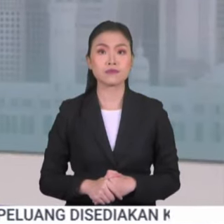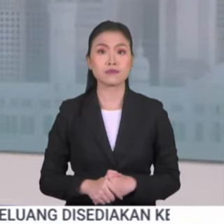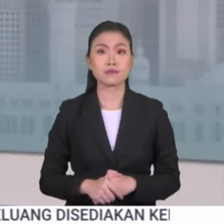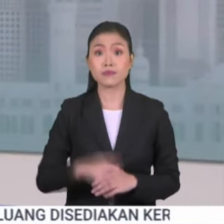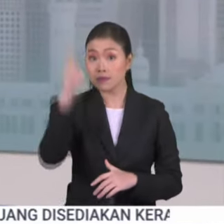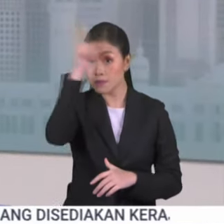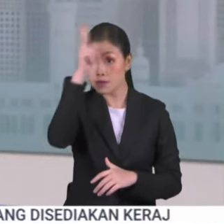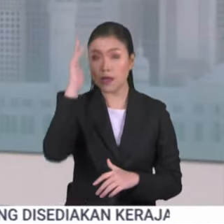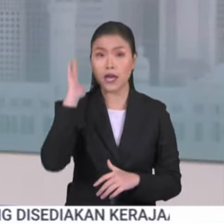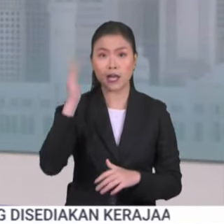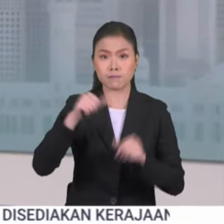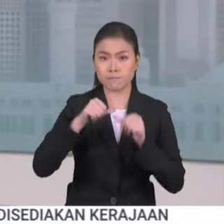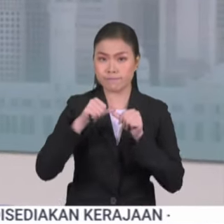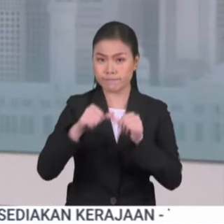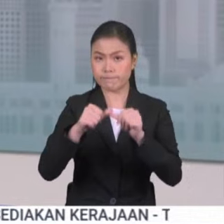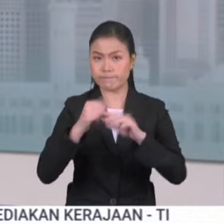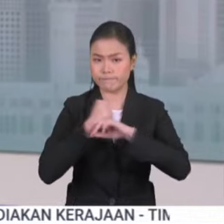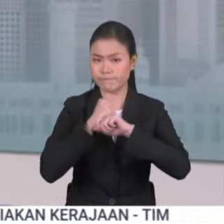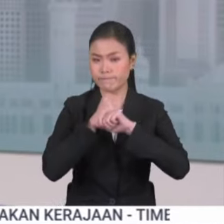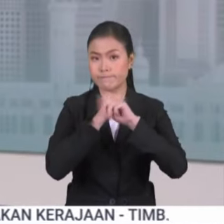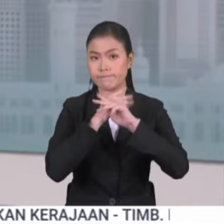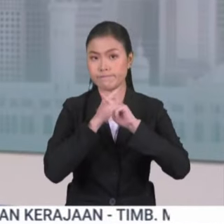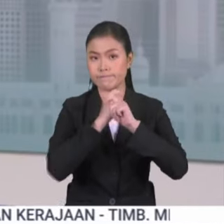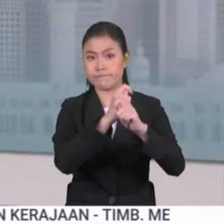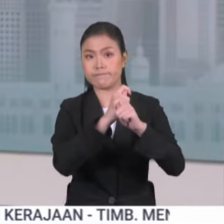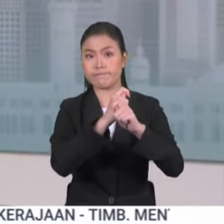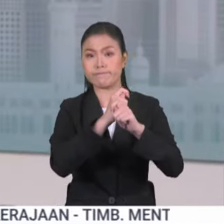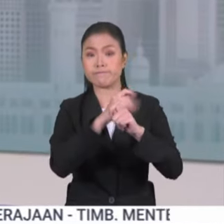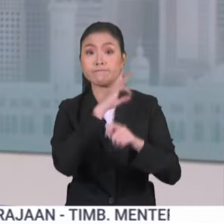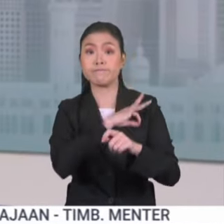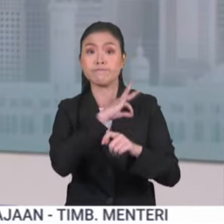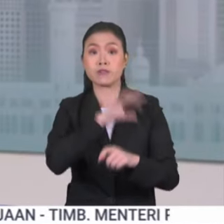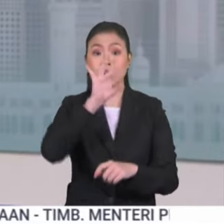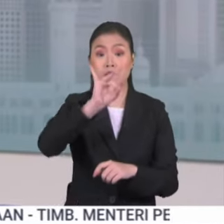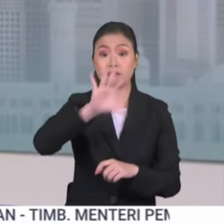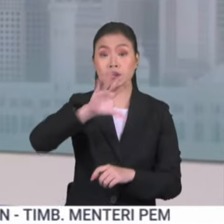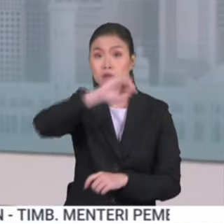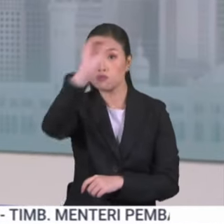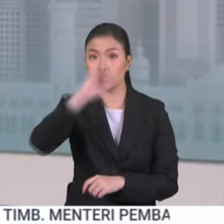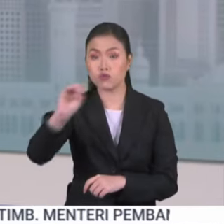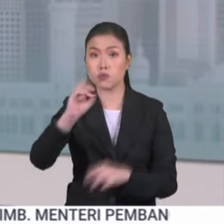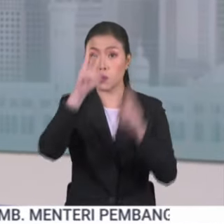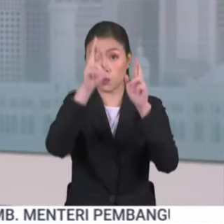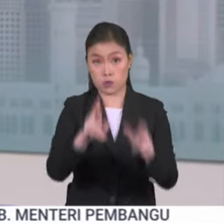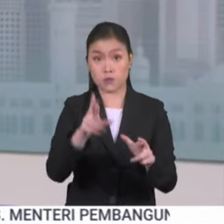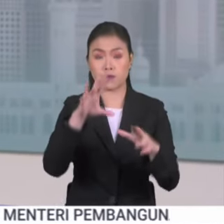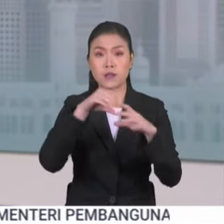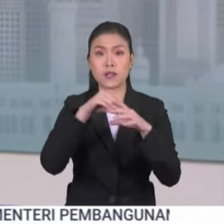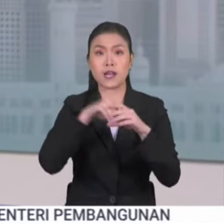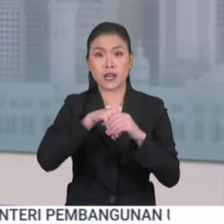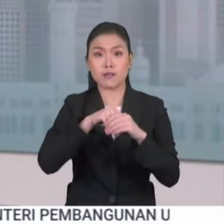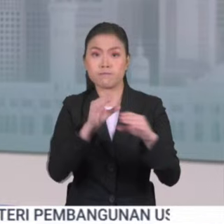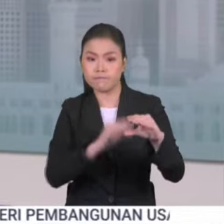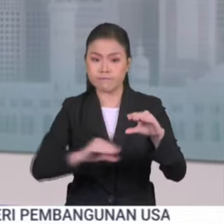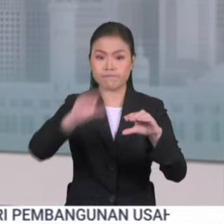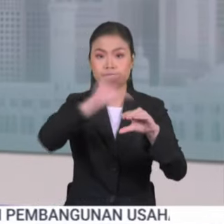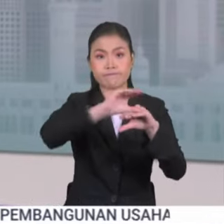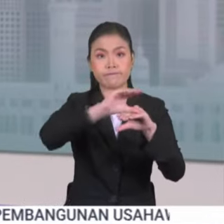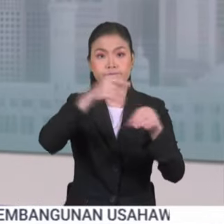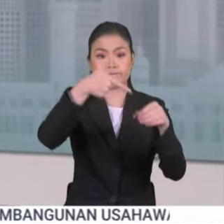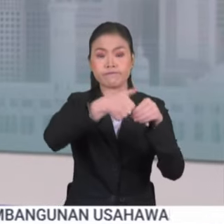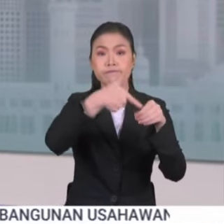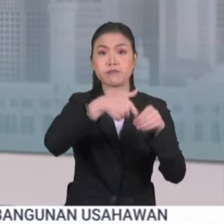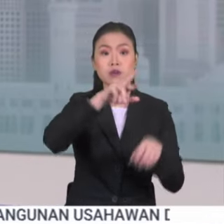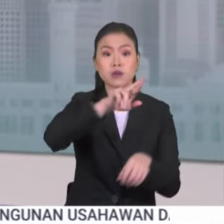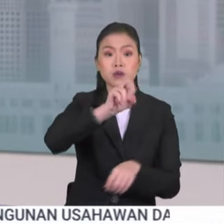Dalam pada itu, kerajaan akan terus mempertahankan kepentingan 85% rakyat dalam pelaksanaan